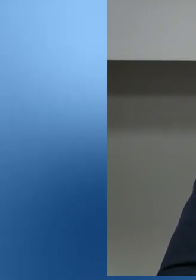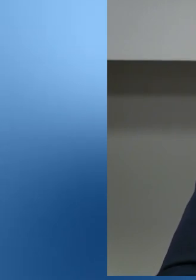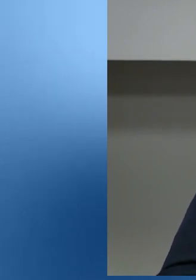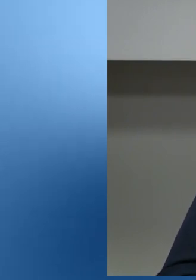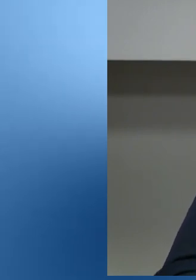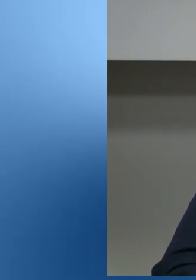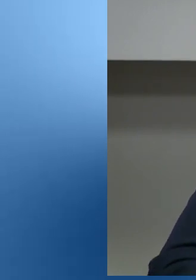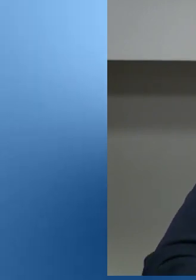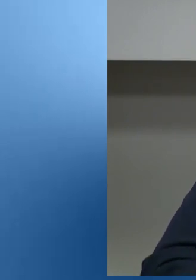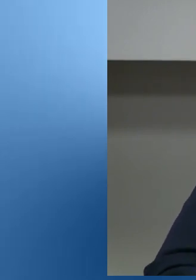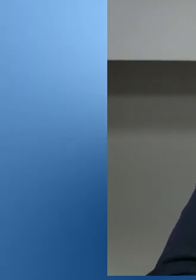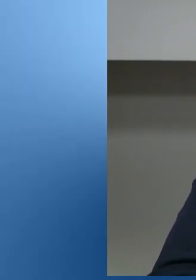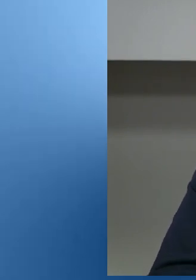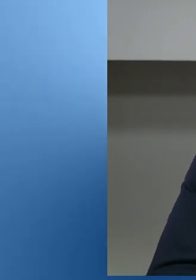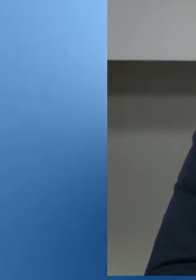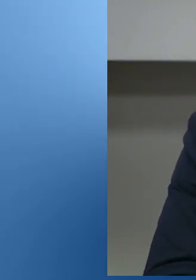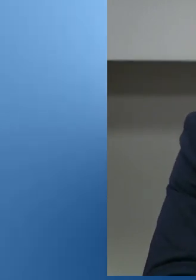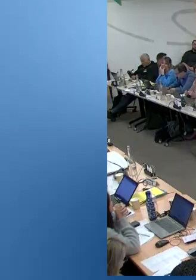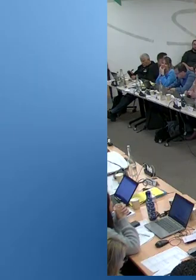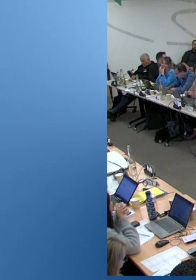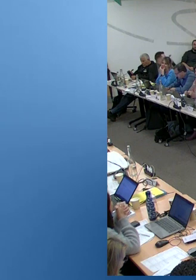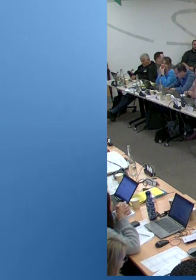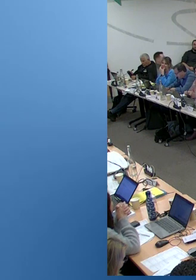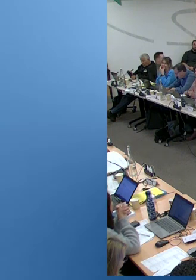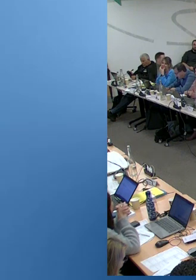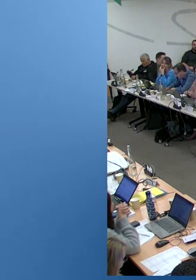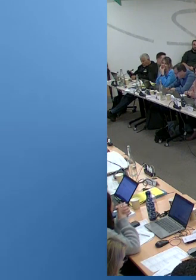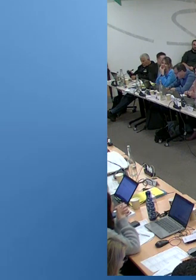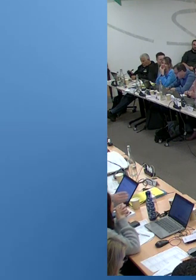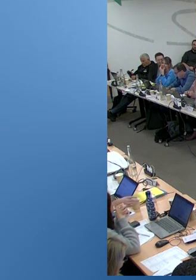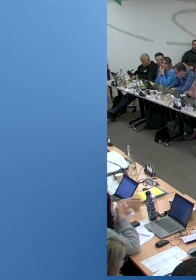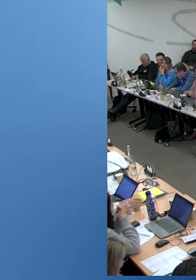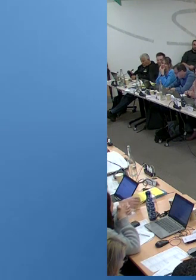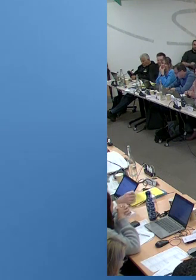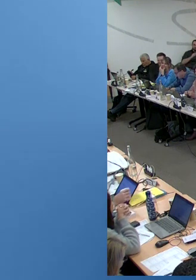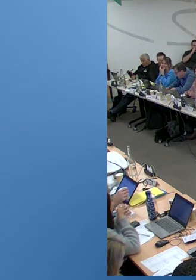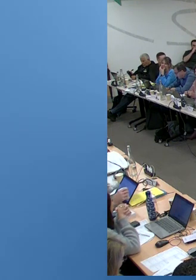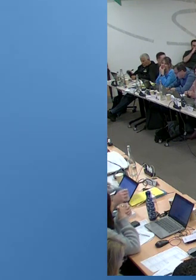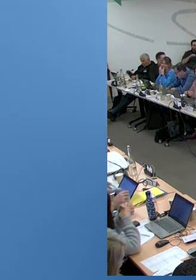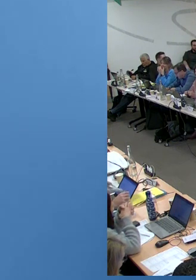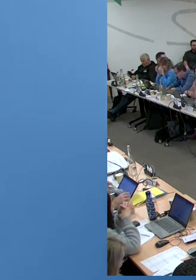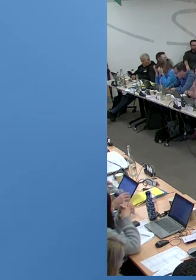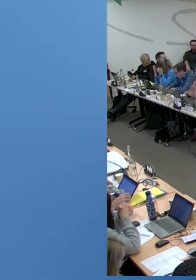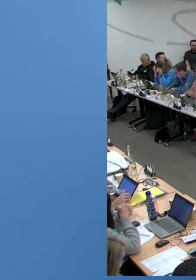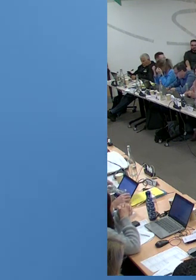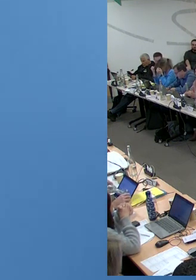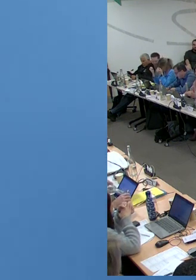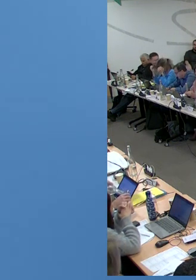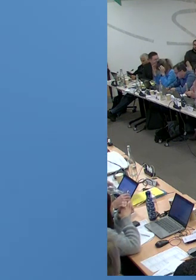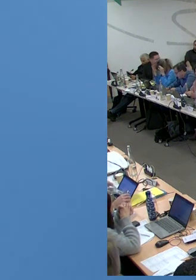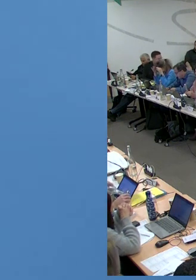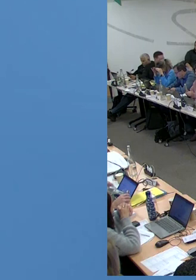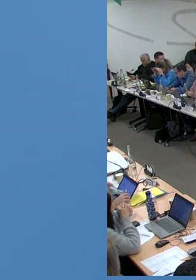cet organisme de BO de voyage à Mexico et c'est pertinent je l'ai jamais critiqué je l'ai soutenu vous m'aviez demandé vous m'aviez demandé mon